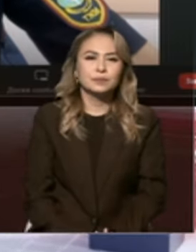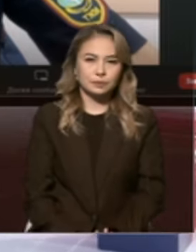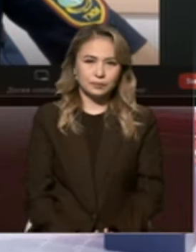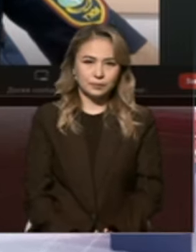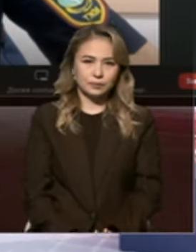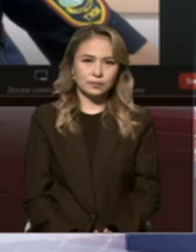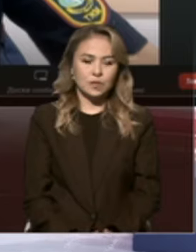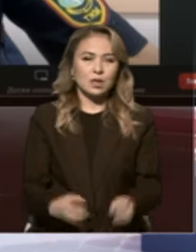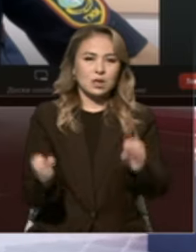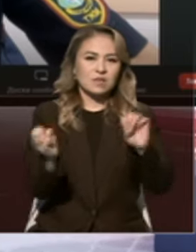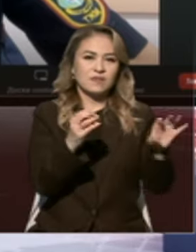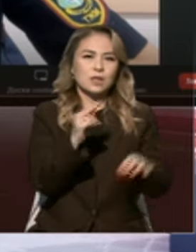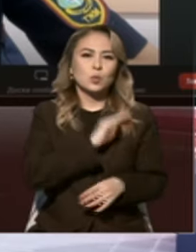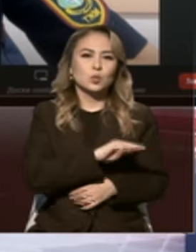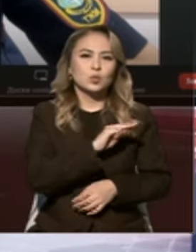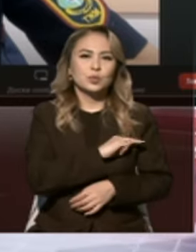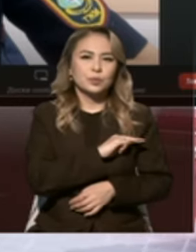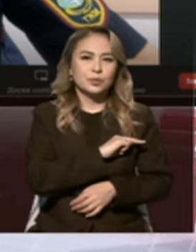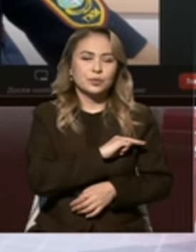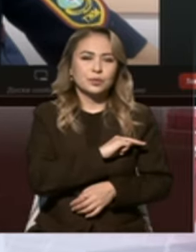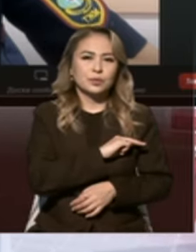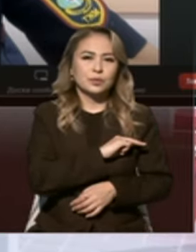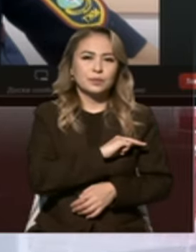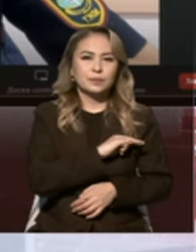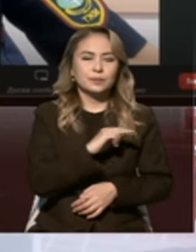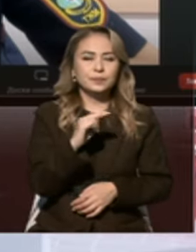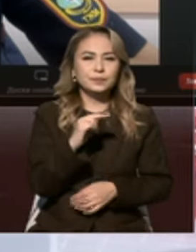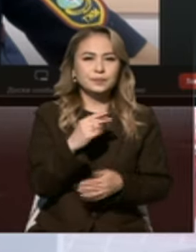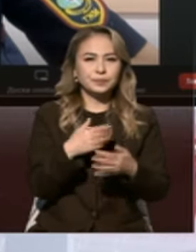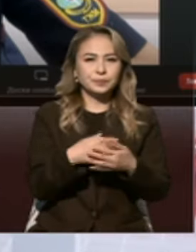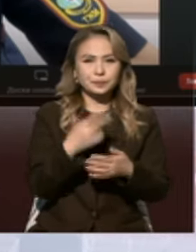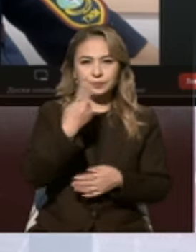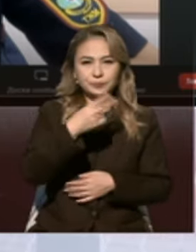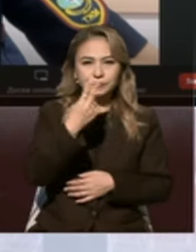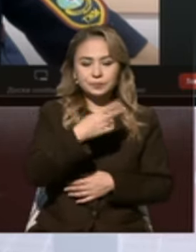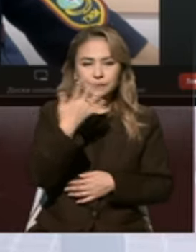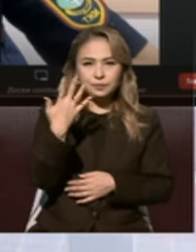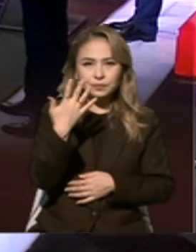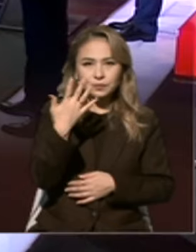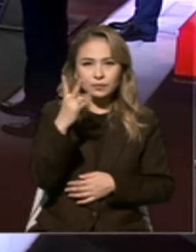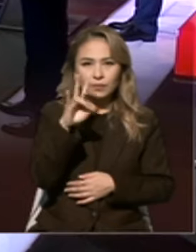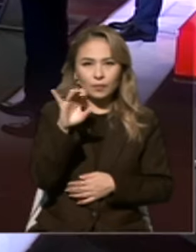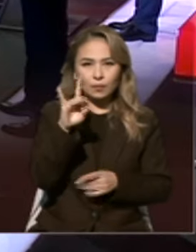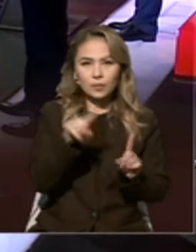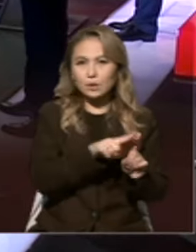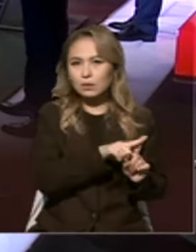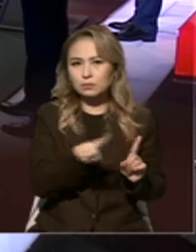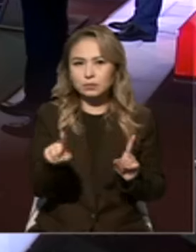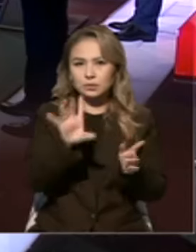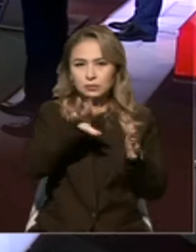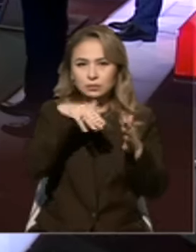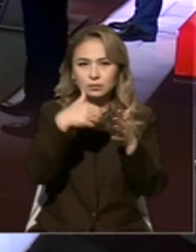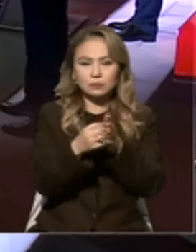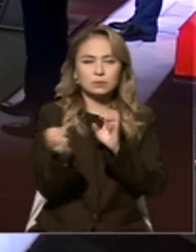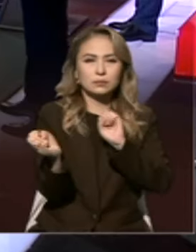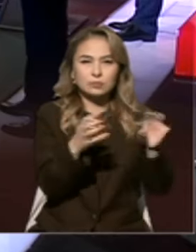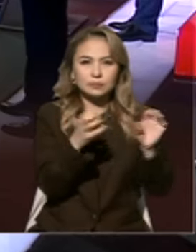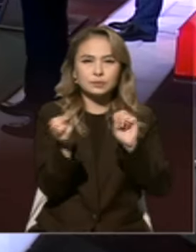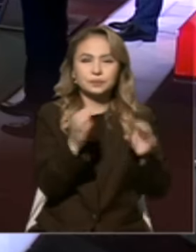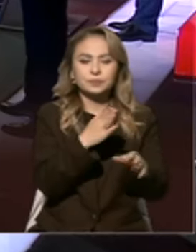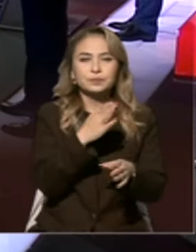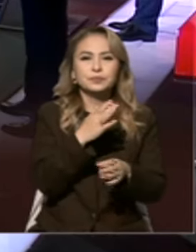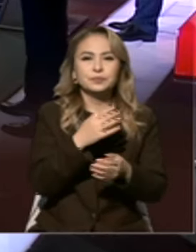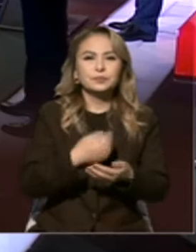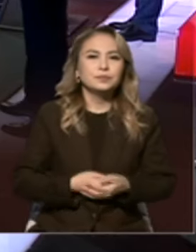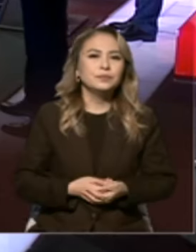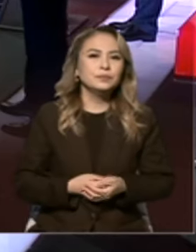Жалпы эвакуация жұмыстары біздер ағымдағы жылдың 25 наурызынан бері жүргізіліп келе жатыр. Эвакуациядан бұрын